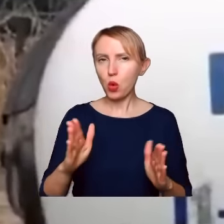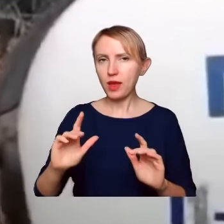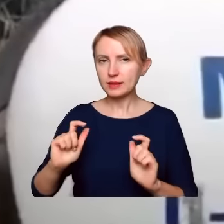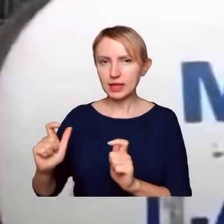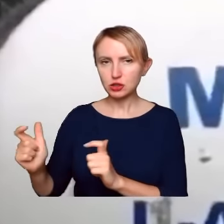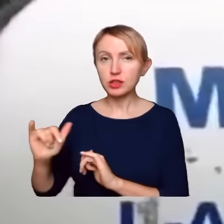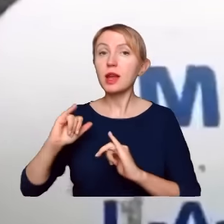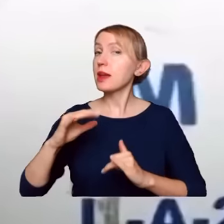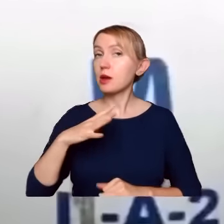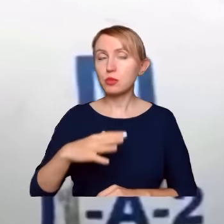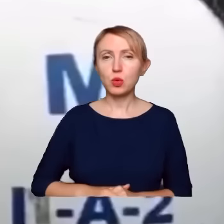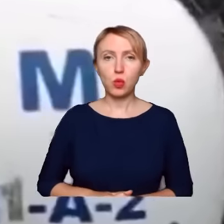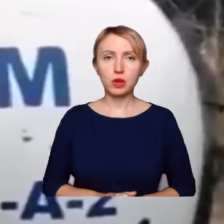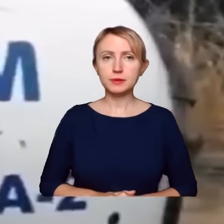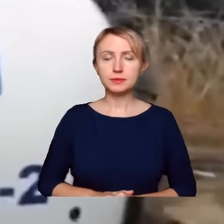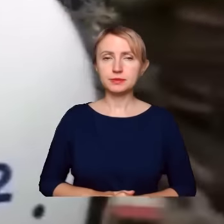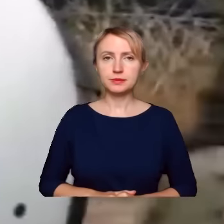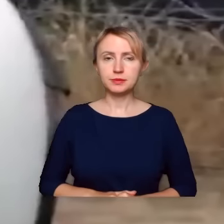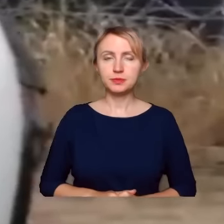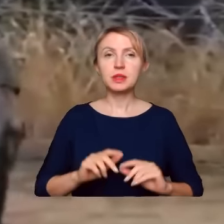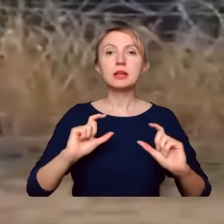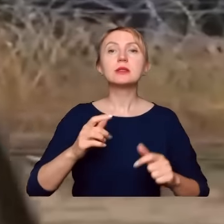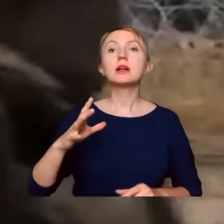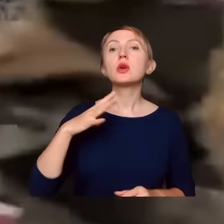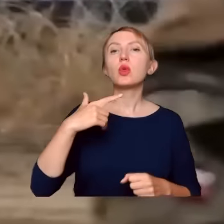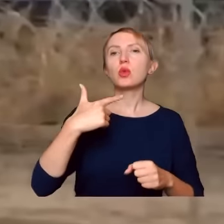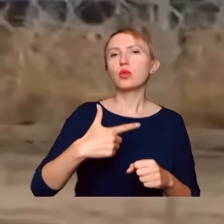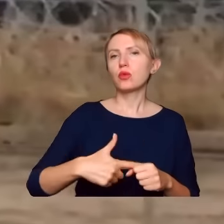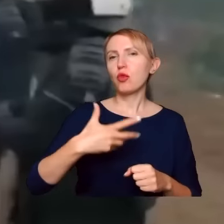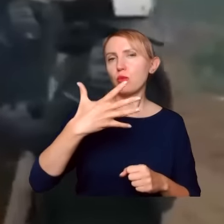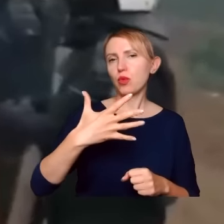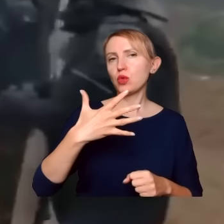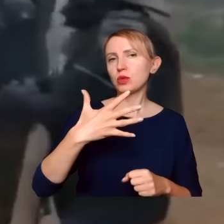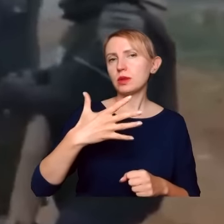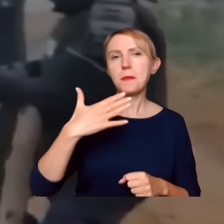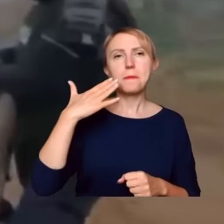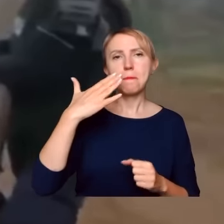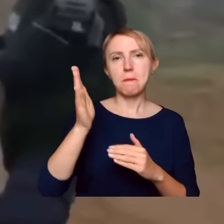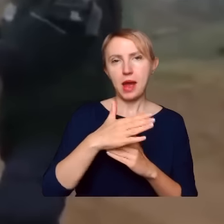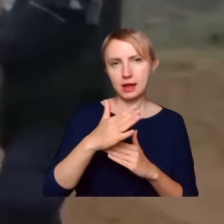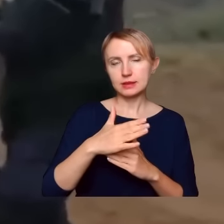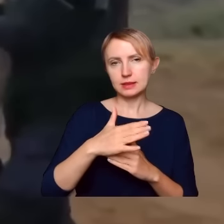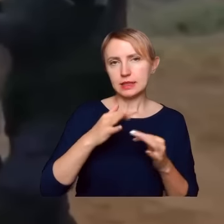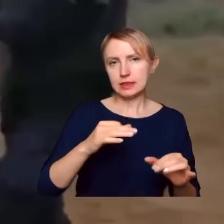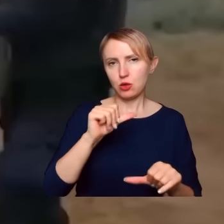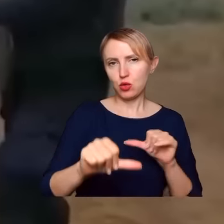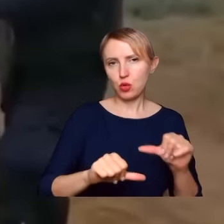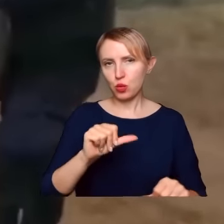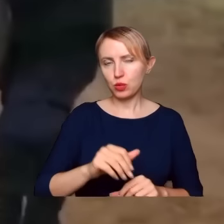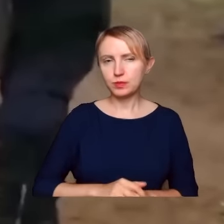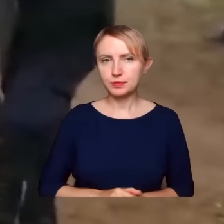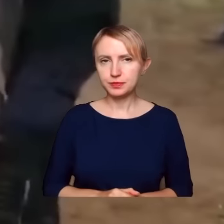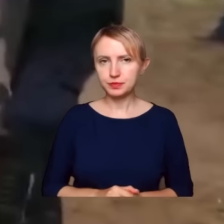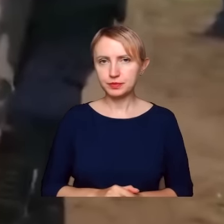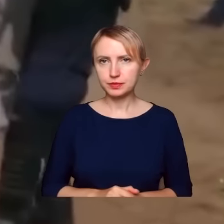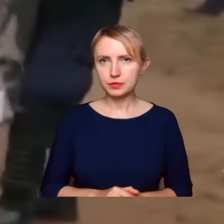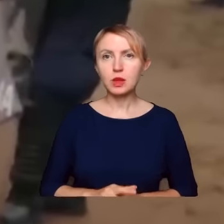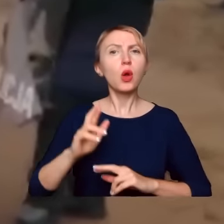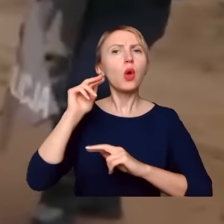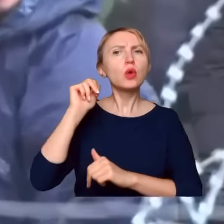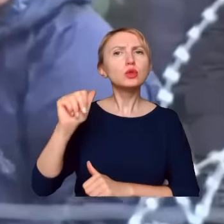taka. Zdarzenie miało miejsce 25 marca tego roku. Czynności z żołnierzami